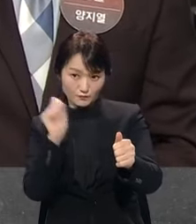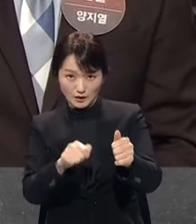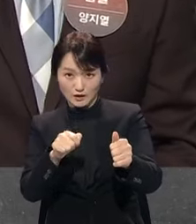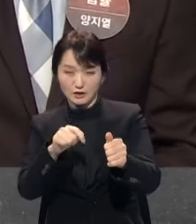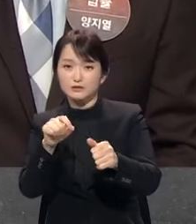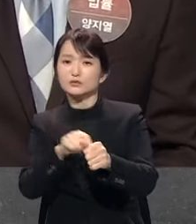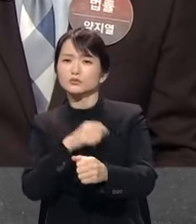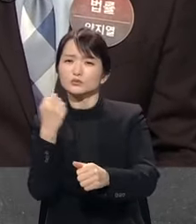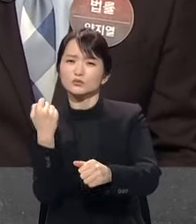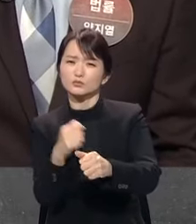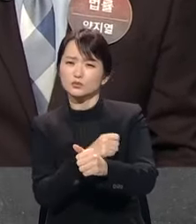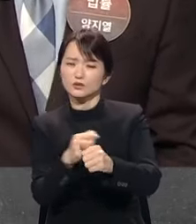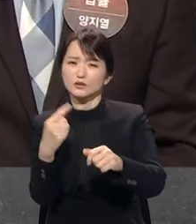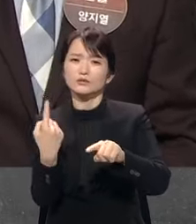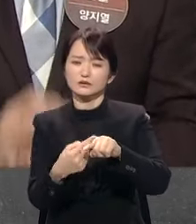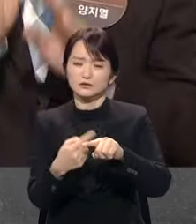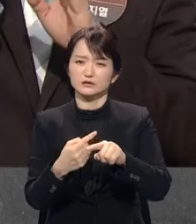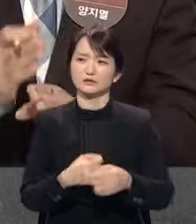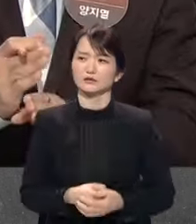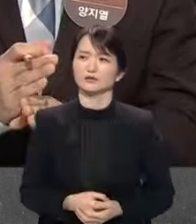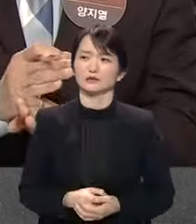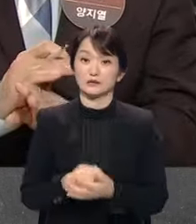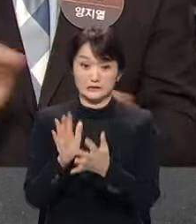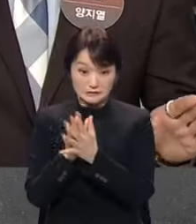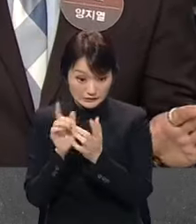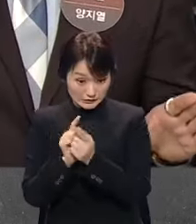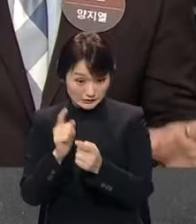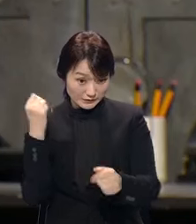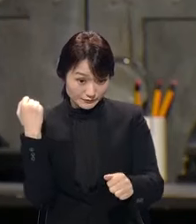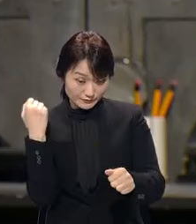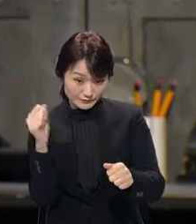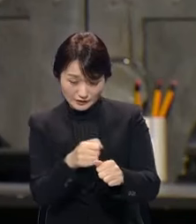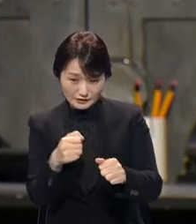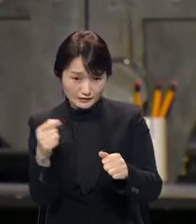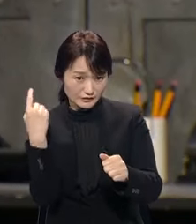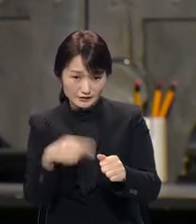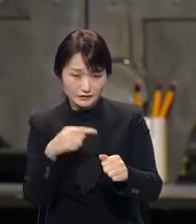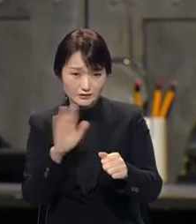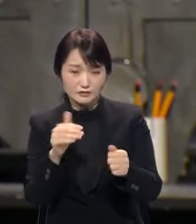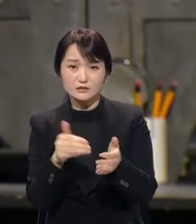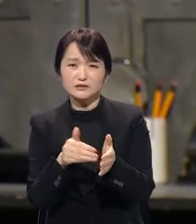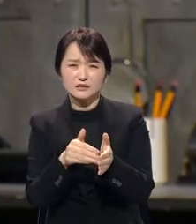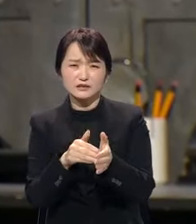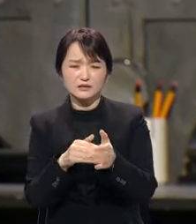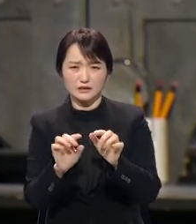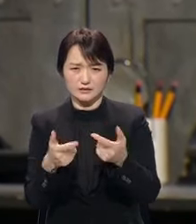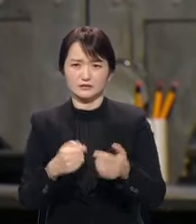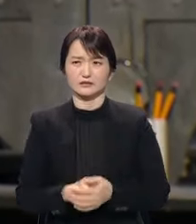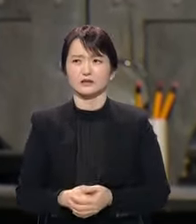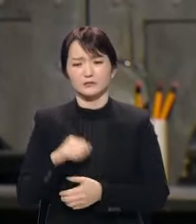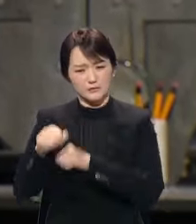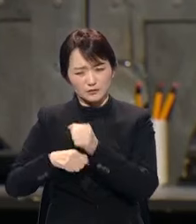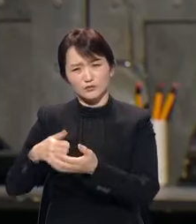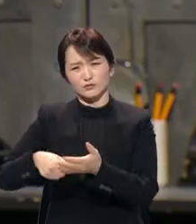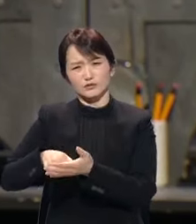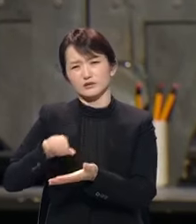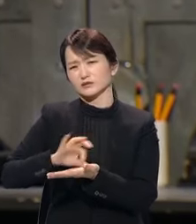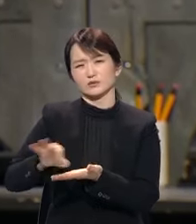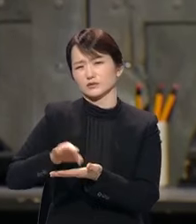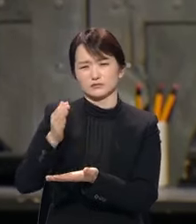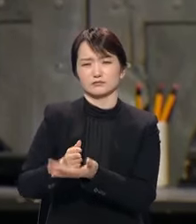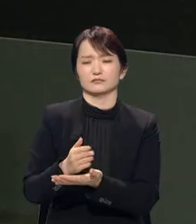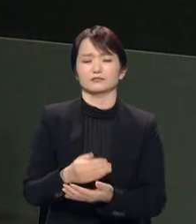이거는 심각한 사안이 될 수 있는 거거든요. 직접 때리지 않았다고 해서 끝날 사안이 아니에요. 제발 저런 거 함부로 그냥 꺼내서 쓰지 마시기 바랍니다.